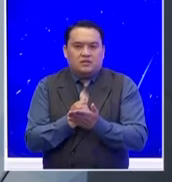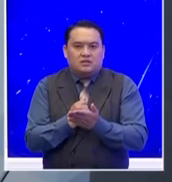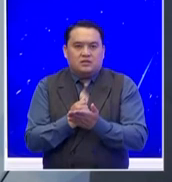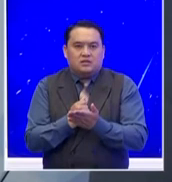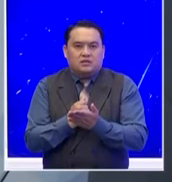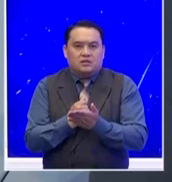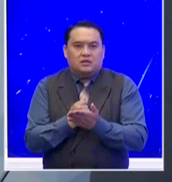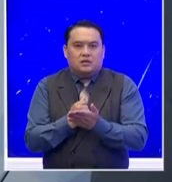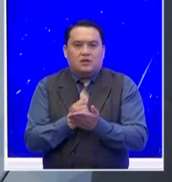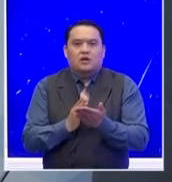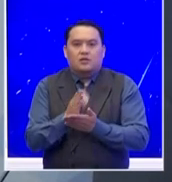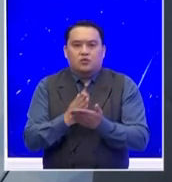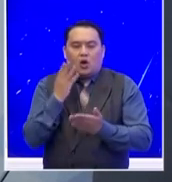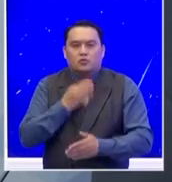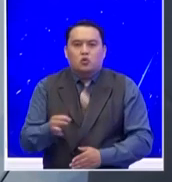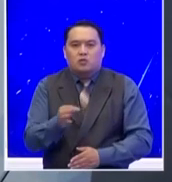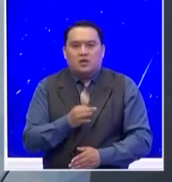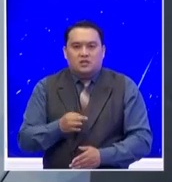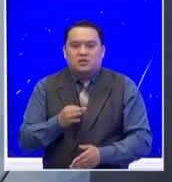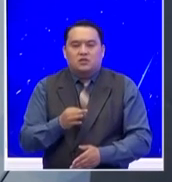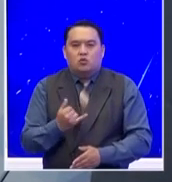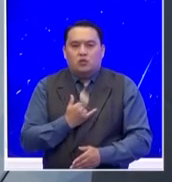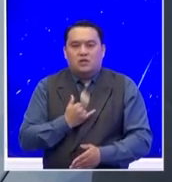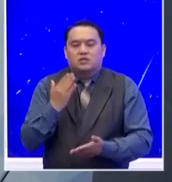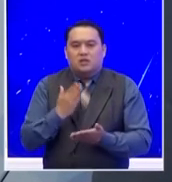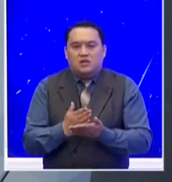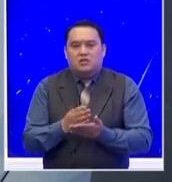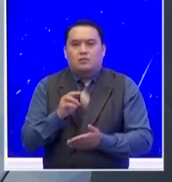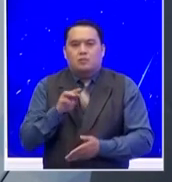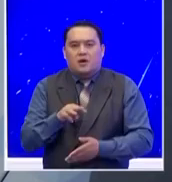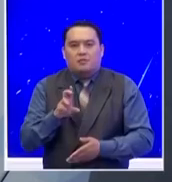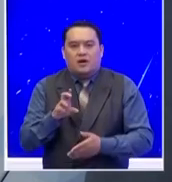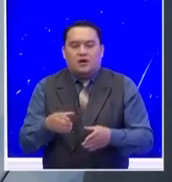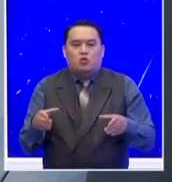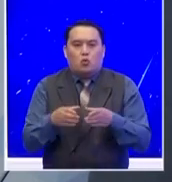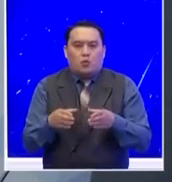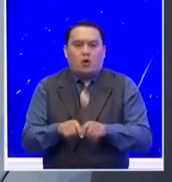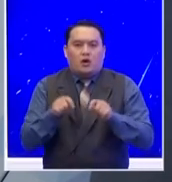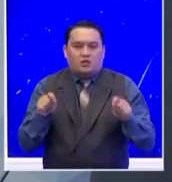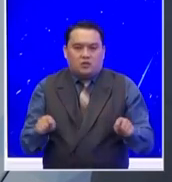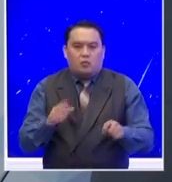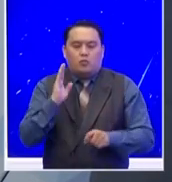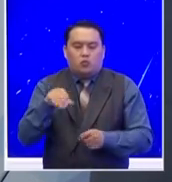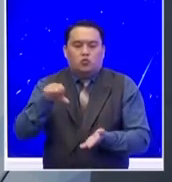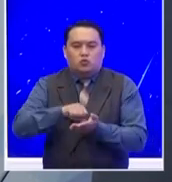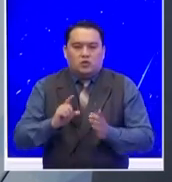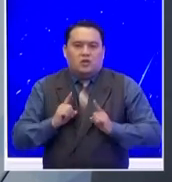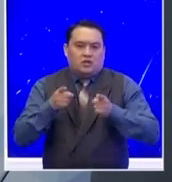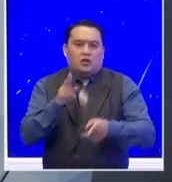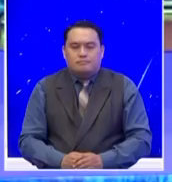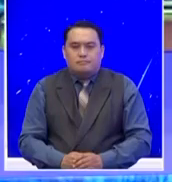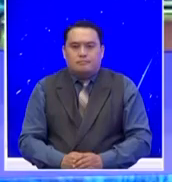медработников Алматинской области уже мы мобильную группу тоже создали. они уже тоже будут приступать к этой